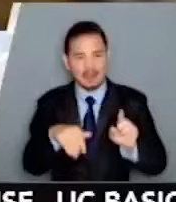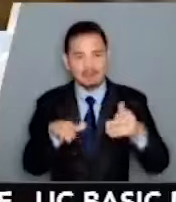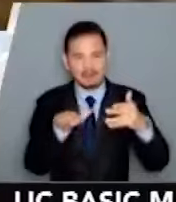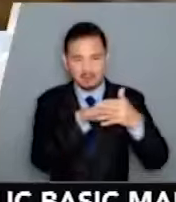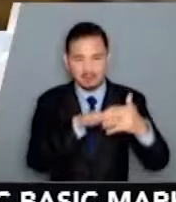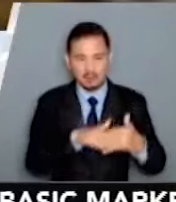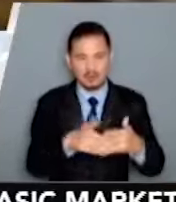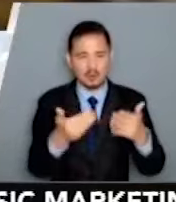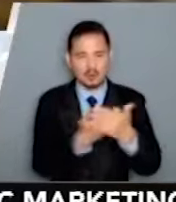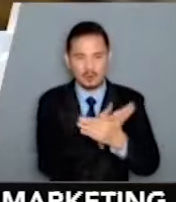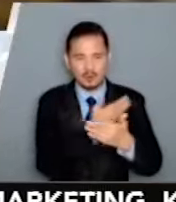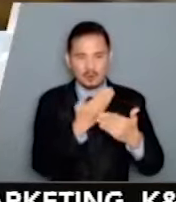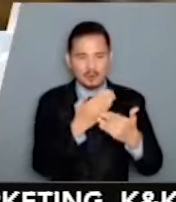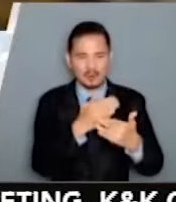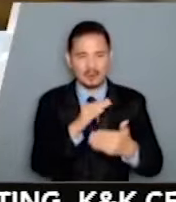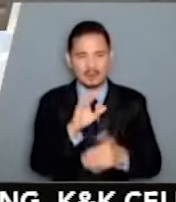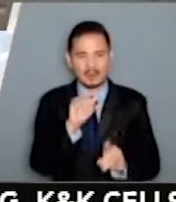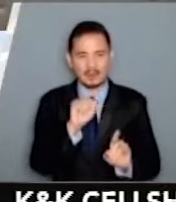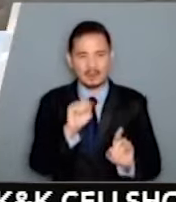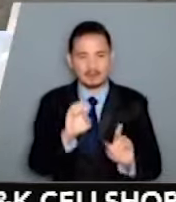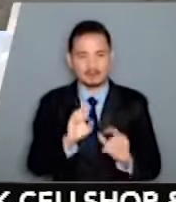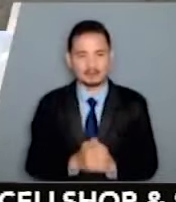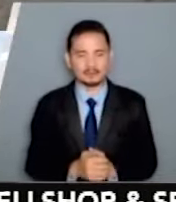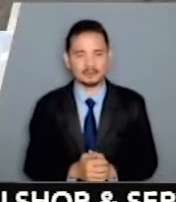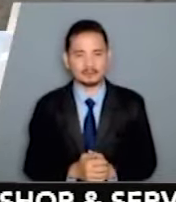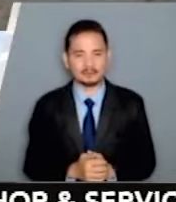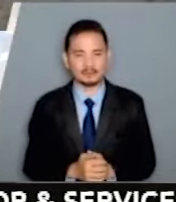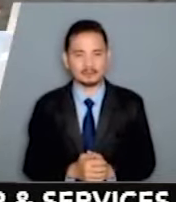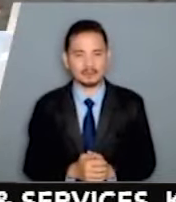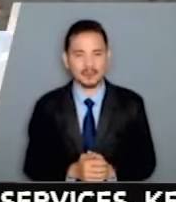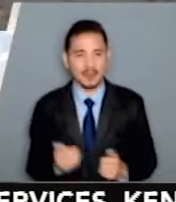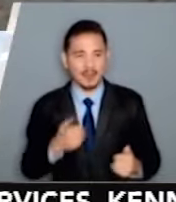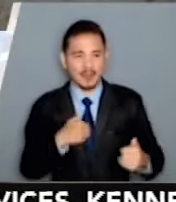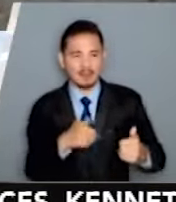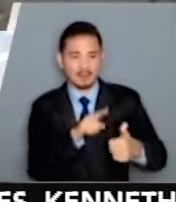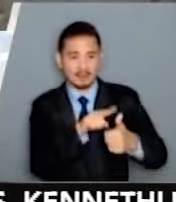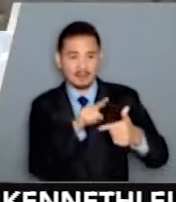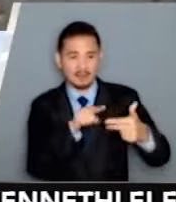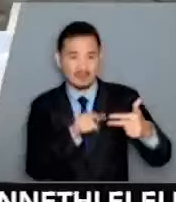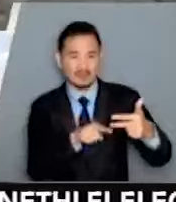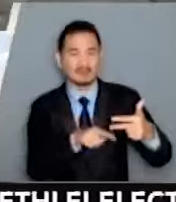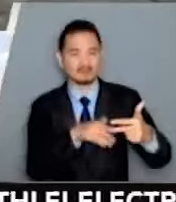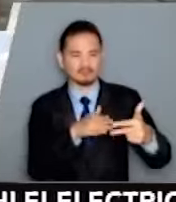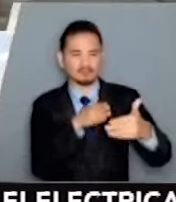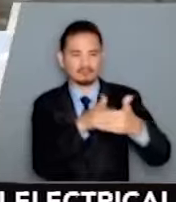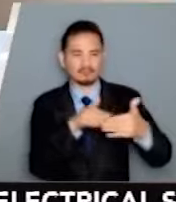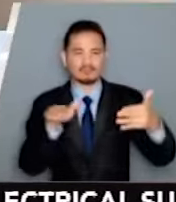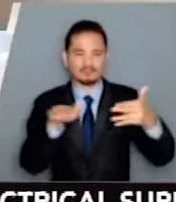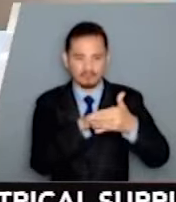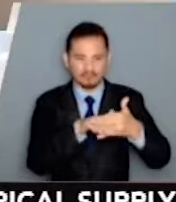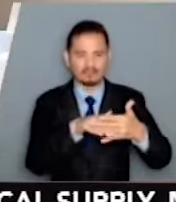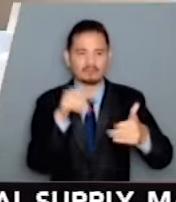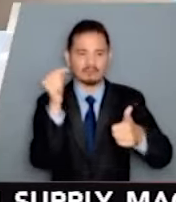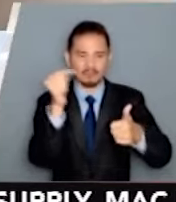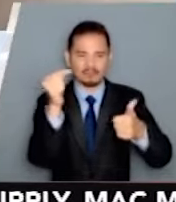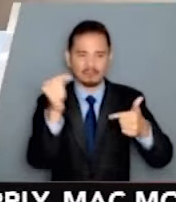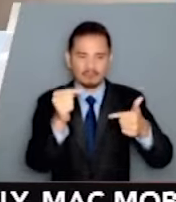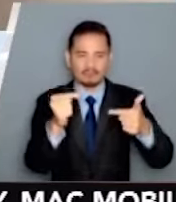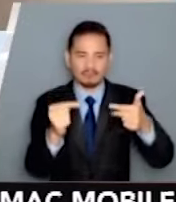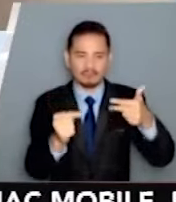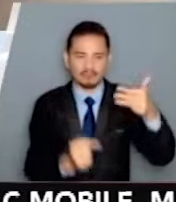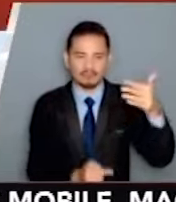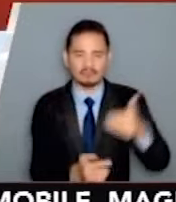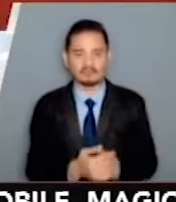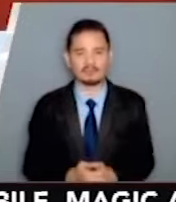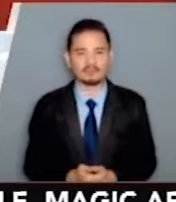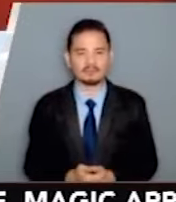naarestong lalaking sospek. May karagdagang reklamong paglabag sa Comprehensive Firearms and Ammunition Regulation Act ang dalawang naarestong